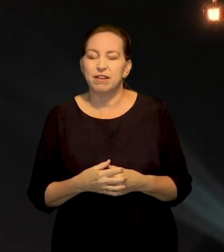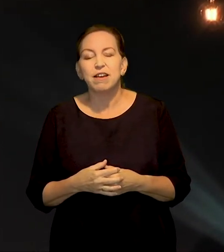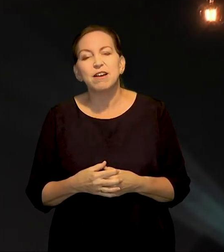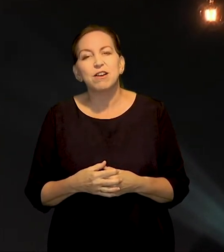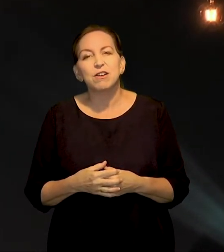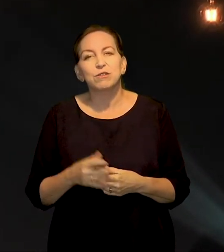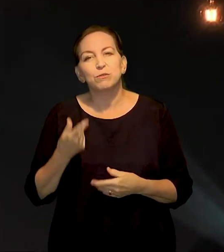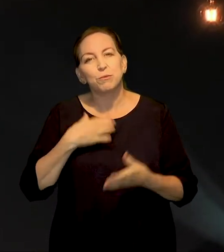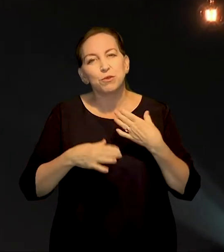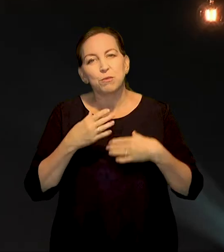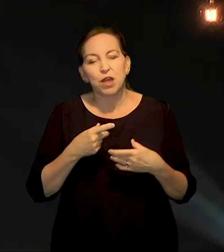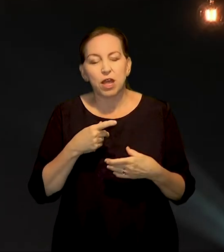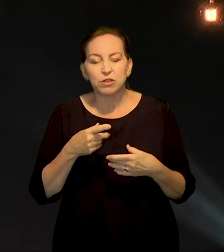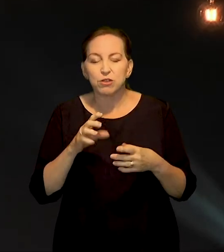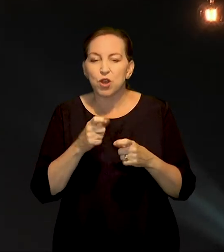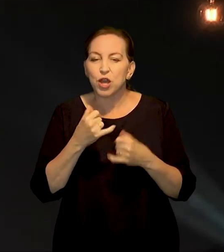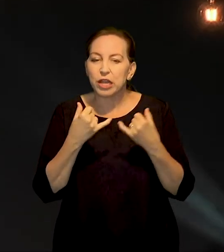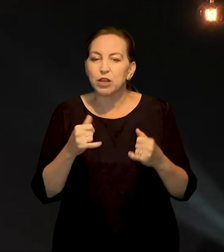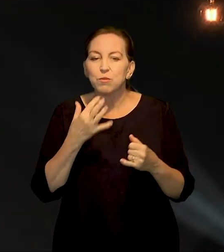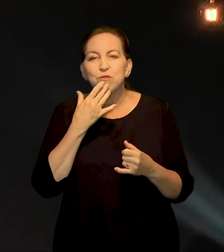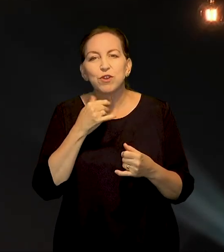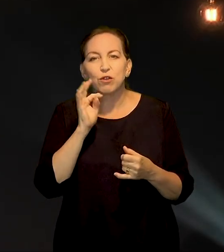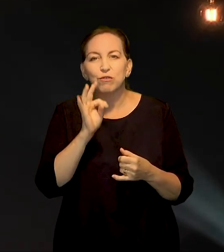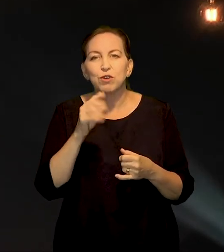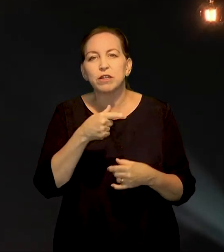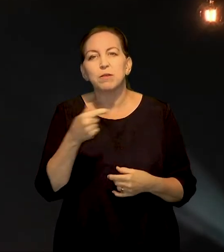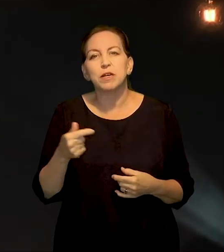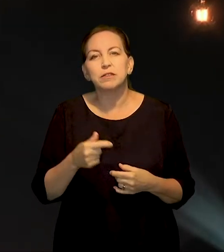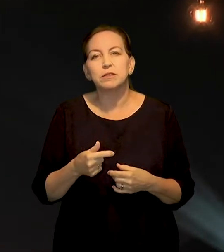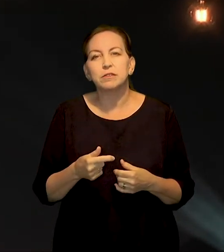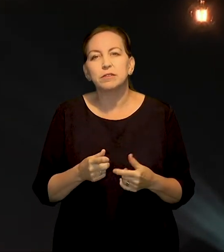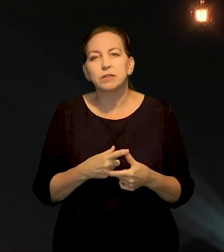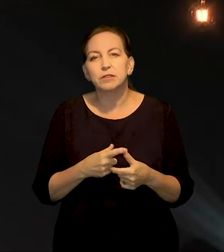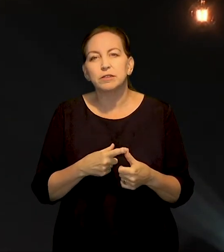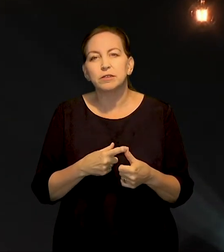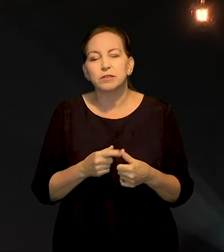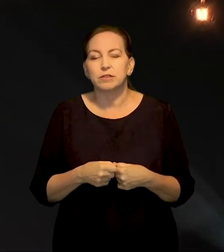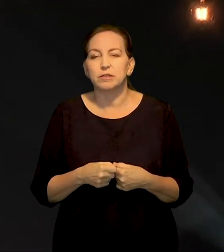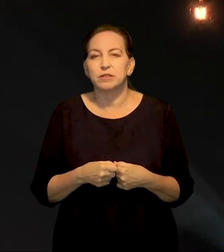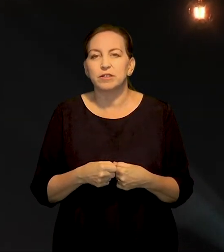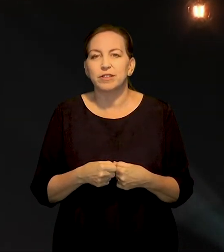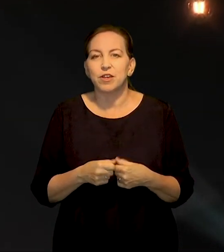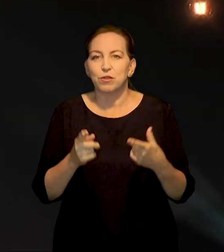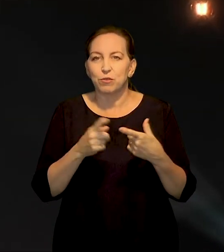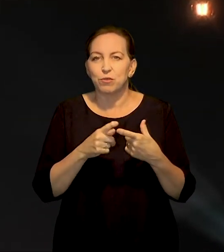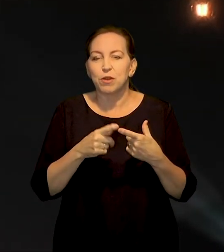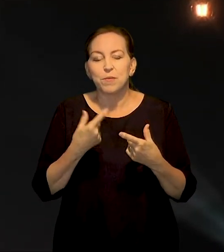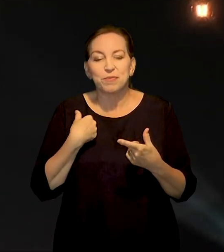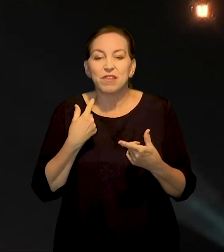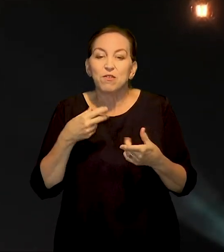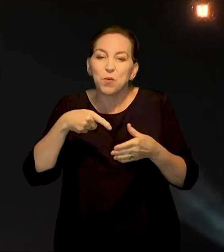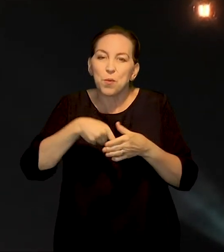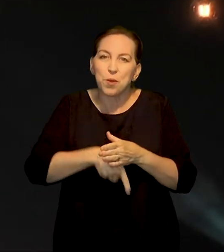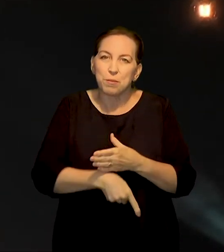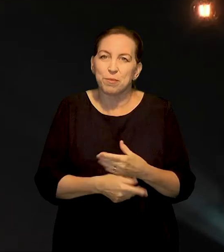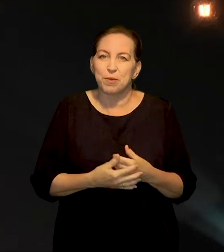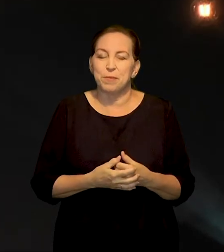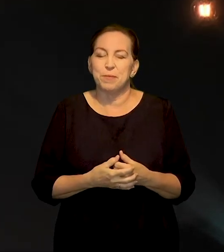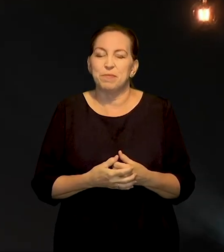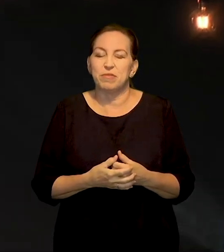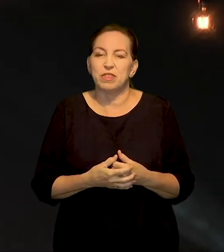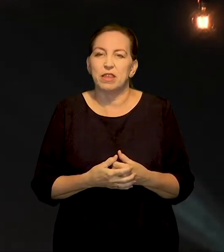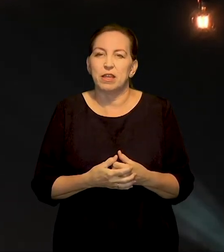niesprawiedliwość. Ale co jest ciekawe i co rzuciło te nowe światło na tą historię, było to, że ten kaznodzieja po dłuższym